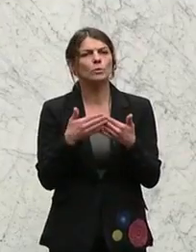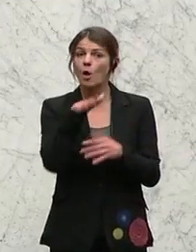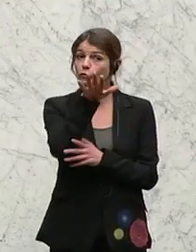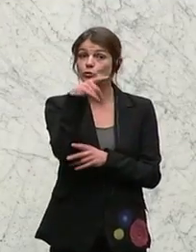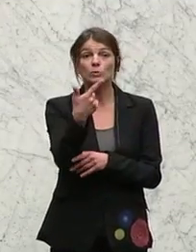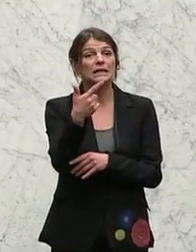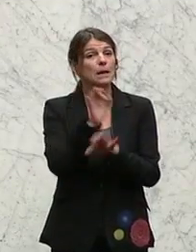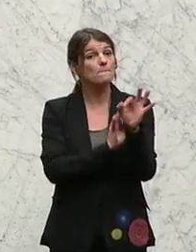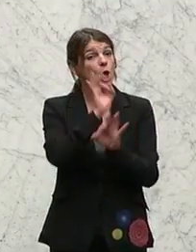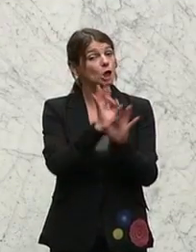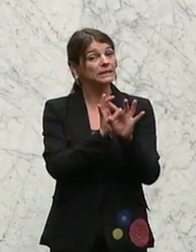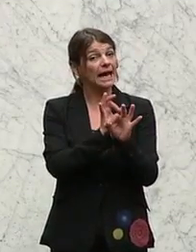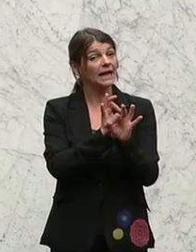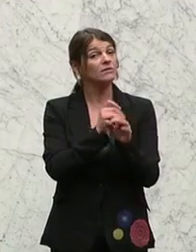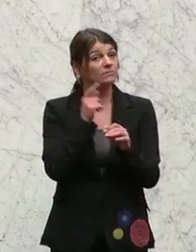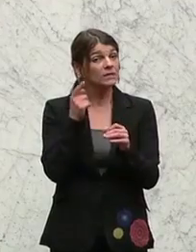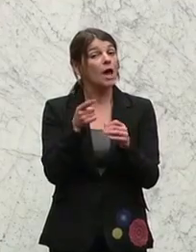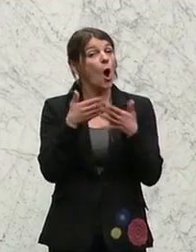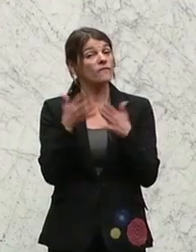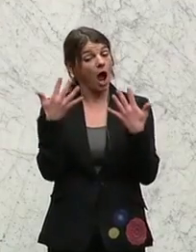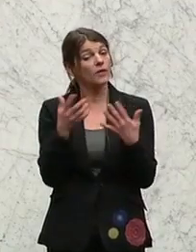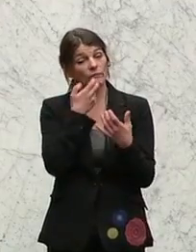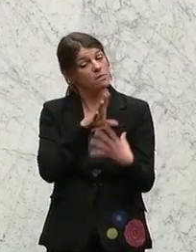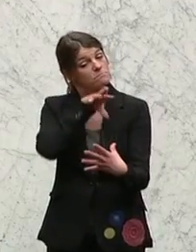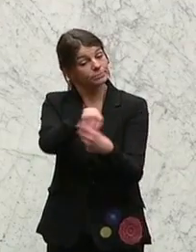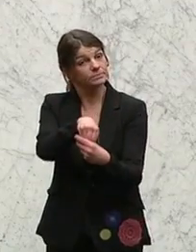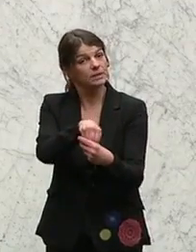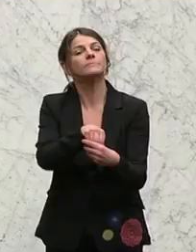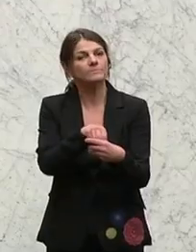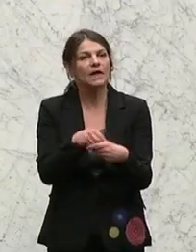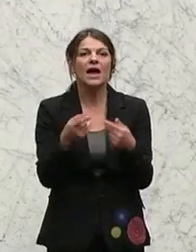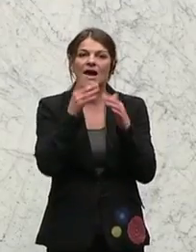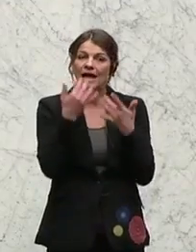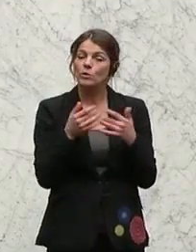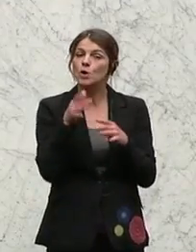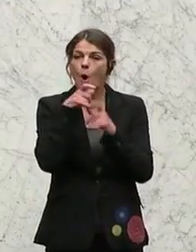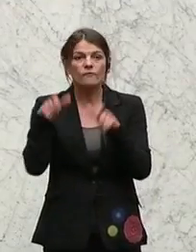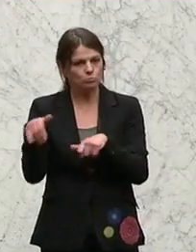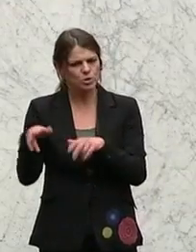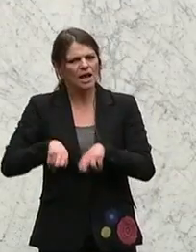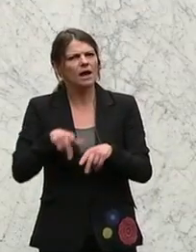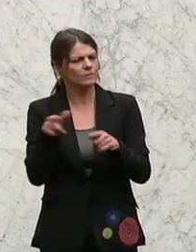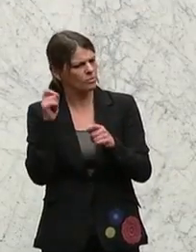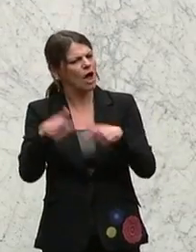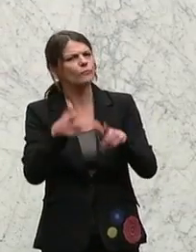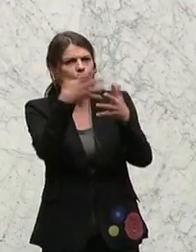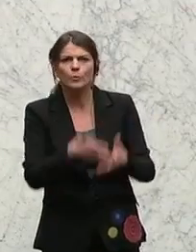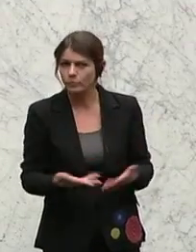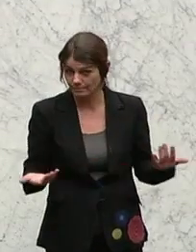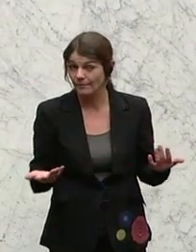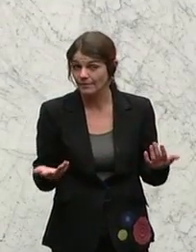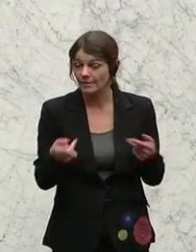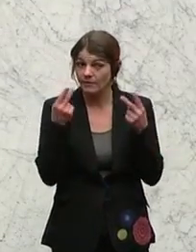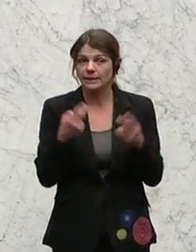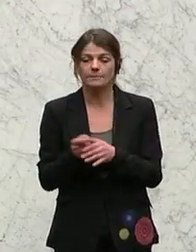25% Beteiligung der öffentlichen Hand gibt, dann muss auch der Rechnungshof das Recht haben zu prüfen. Und ich komme zu einem nächsten